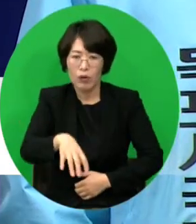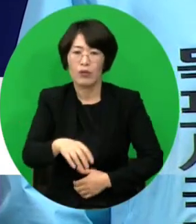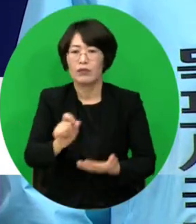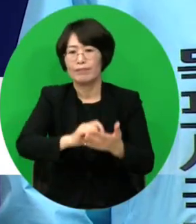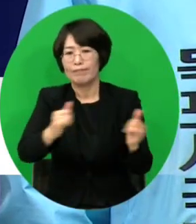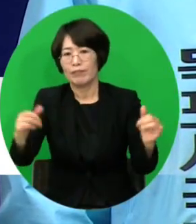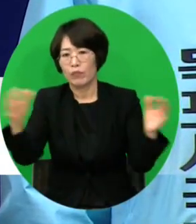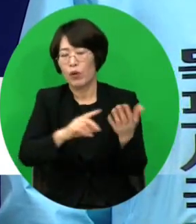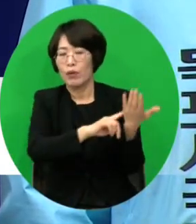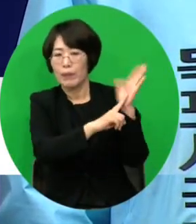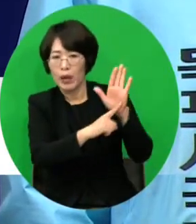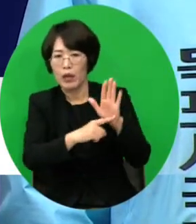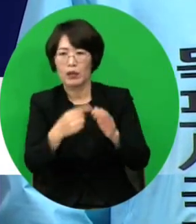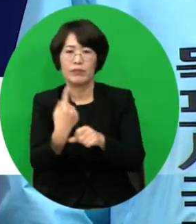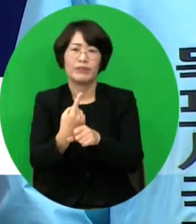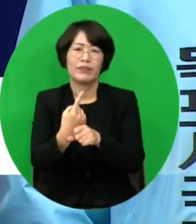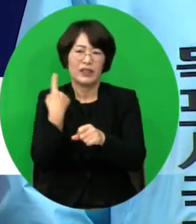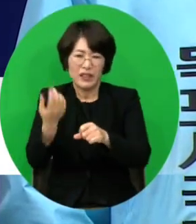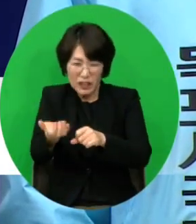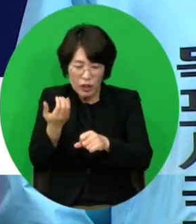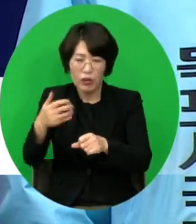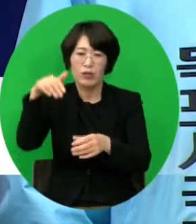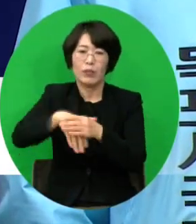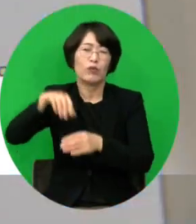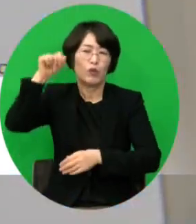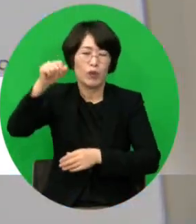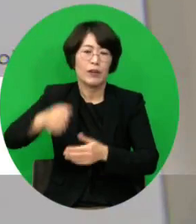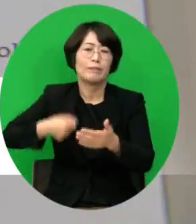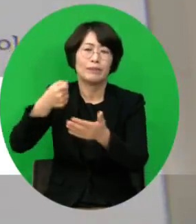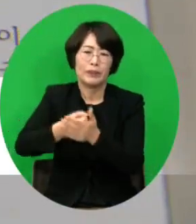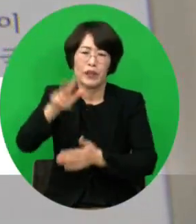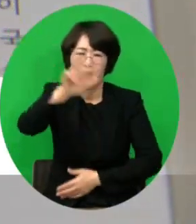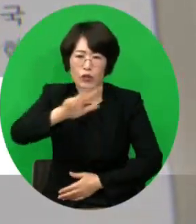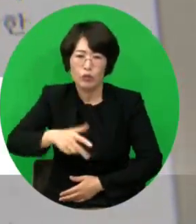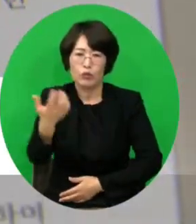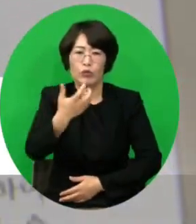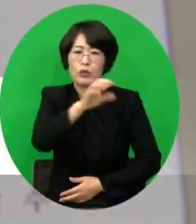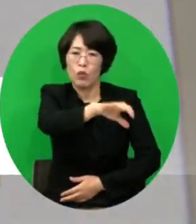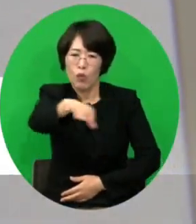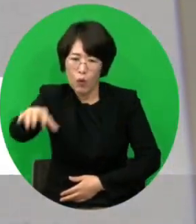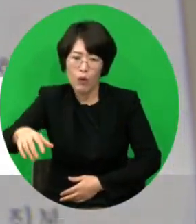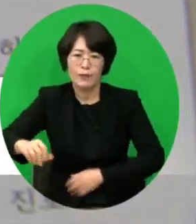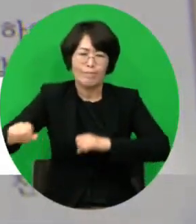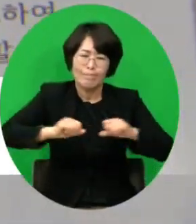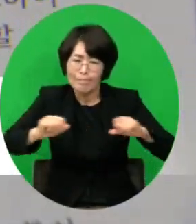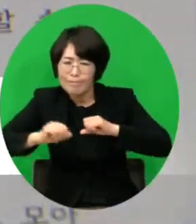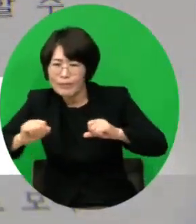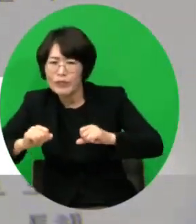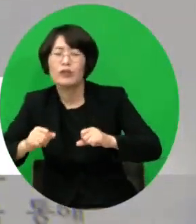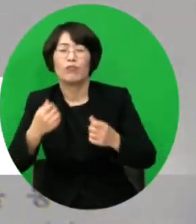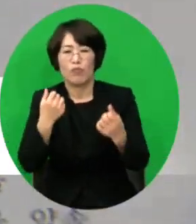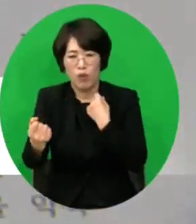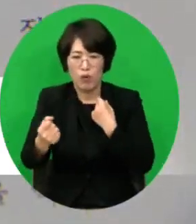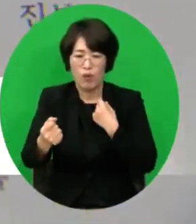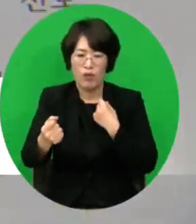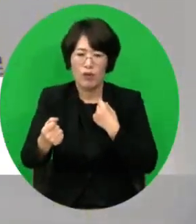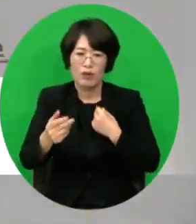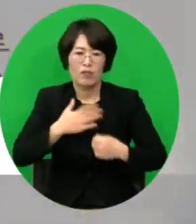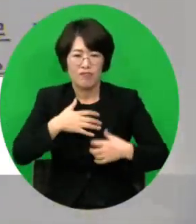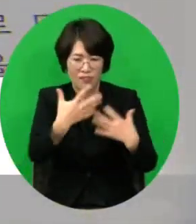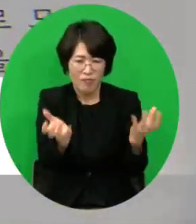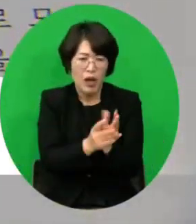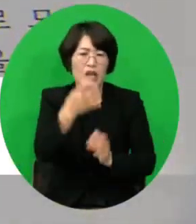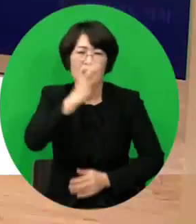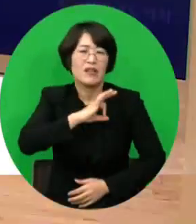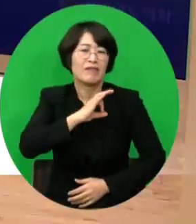열고 총선 1년전 후보를 확정하고 전국 90여개 지역에서 발로 뛰어 왔음에도 당리 당을